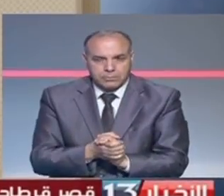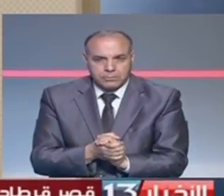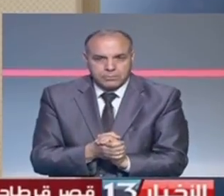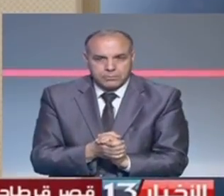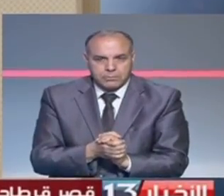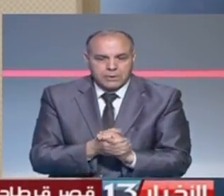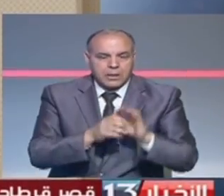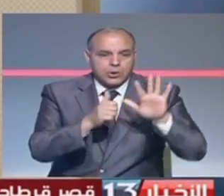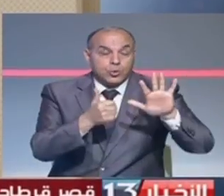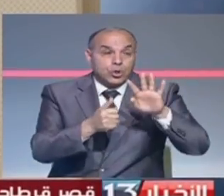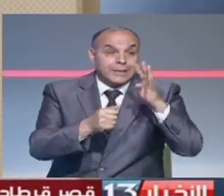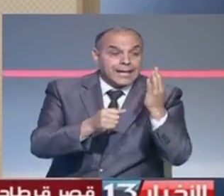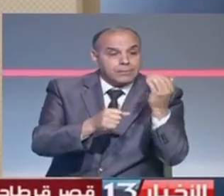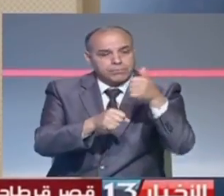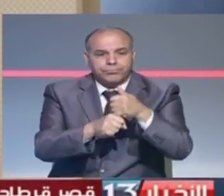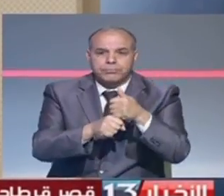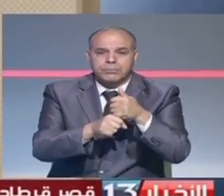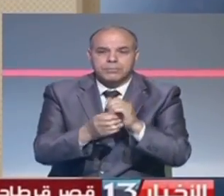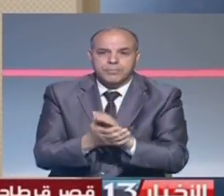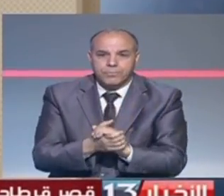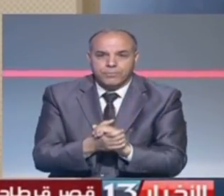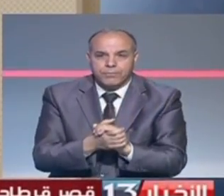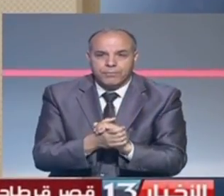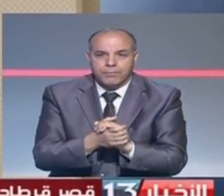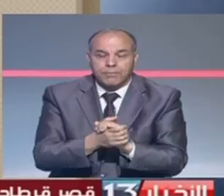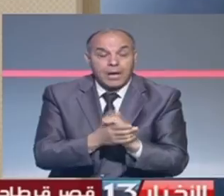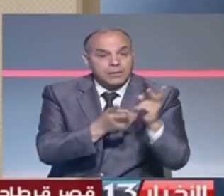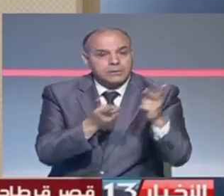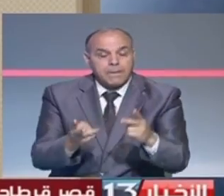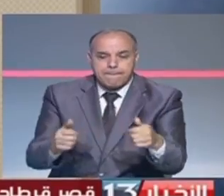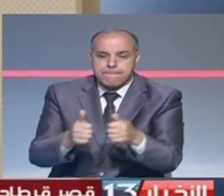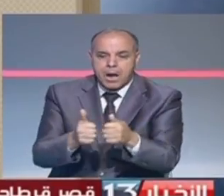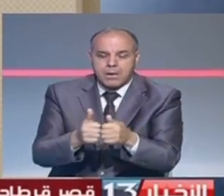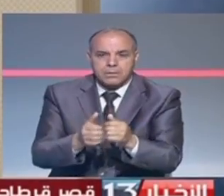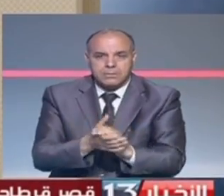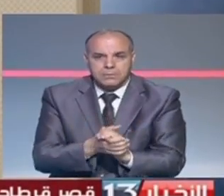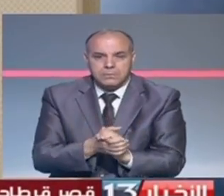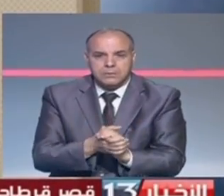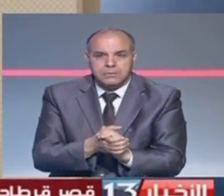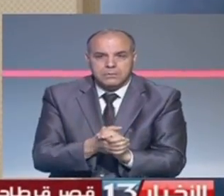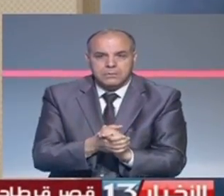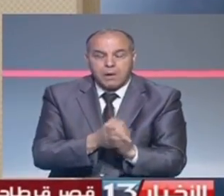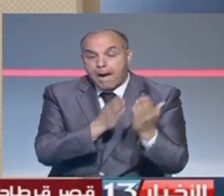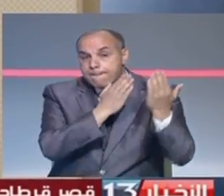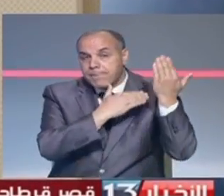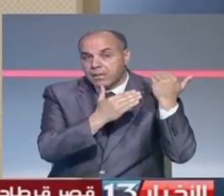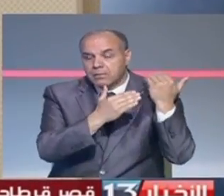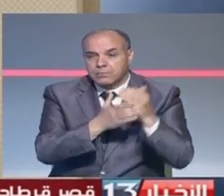الرابعه والستين لنستحضر مع الماضي